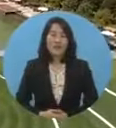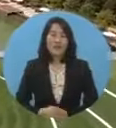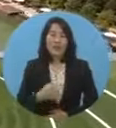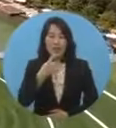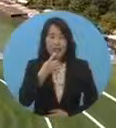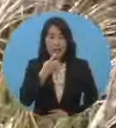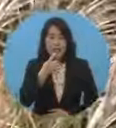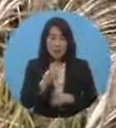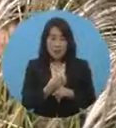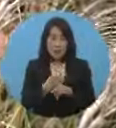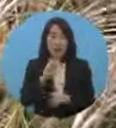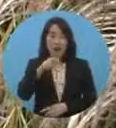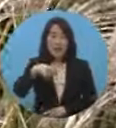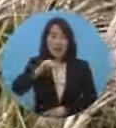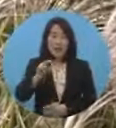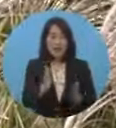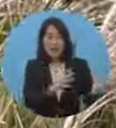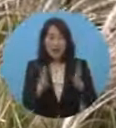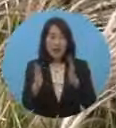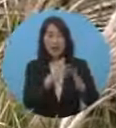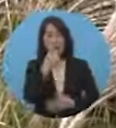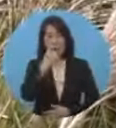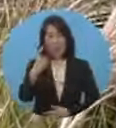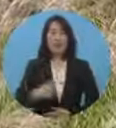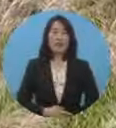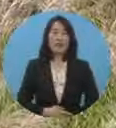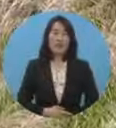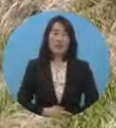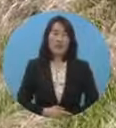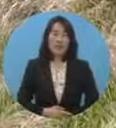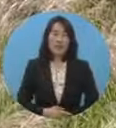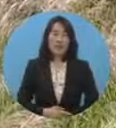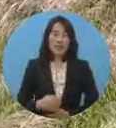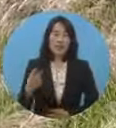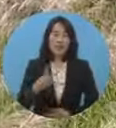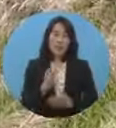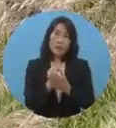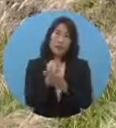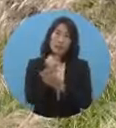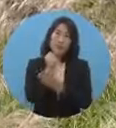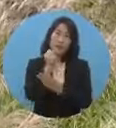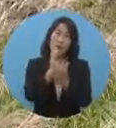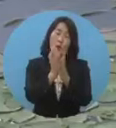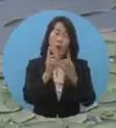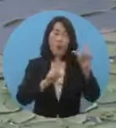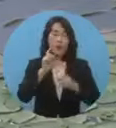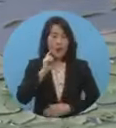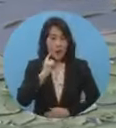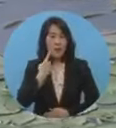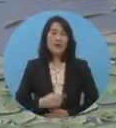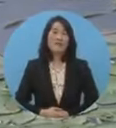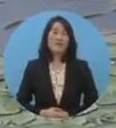은빛 억새 도 정원의 가을 분위기를 한껏 더 합니다 어린 6곳은 수면위로 고개를 내밀어 고운 자태를